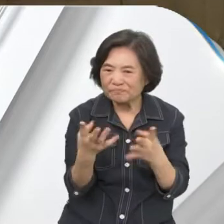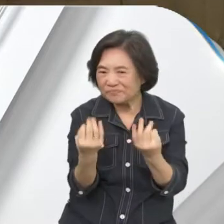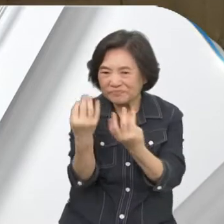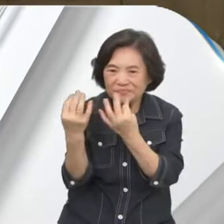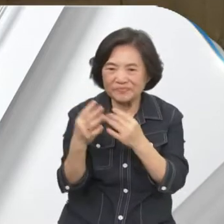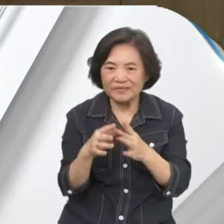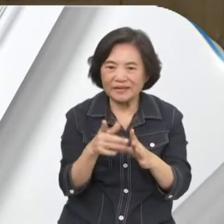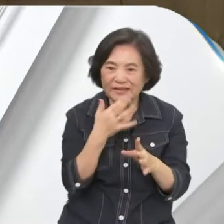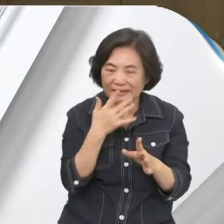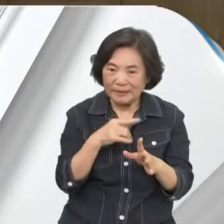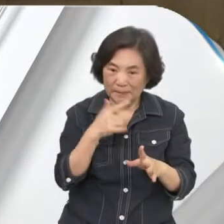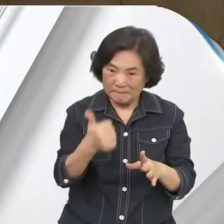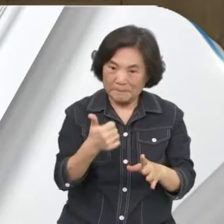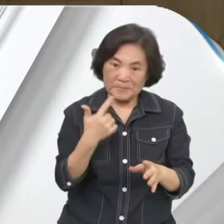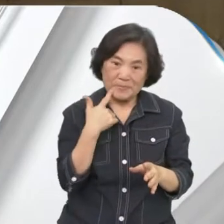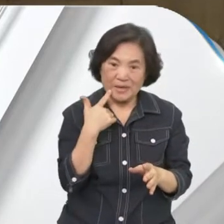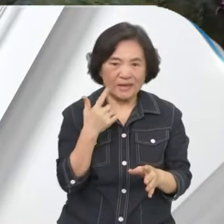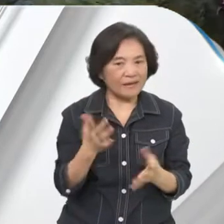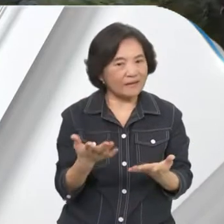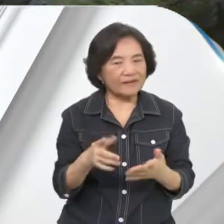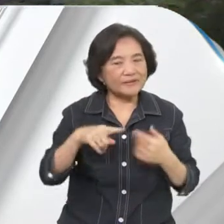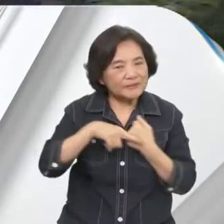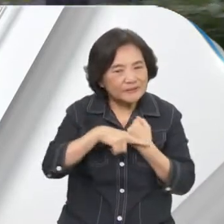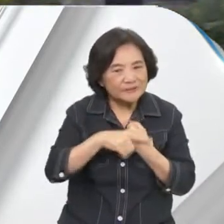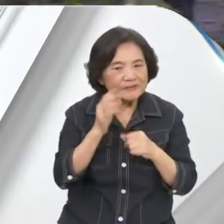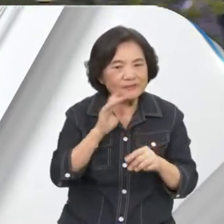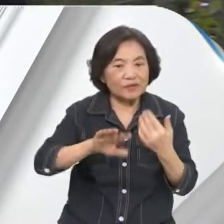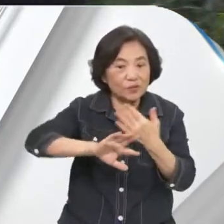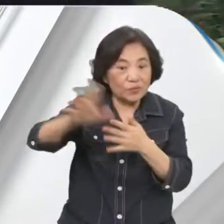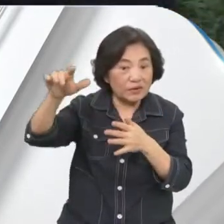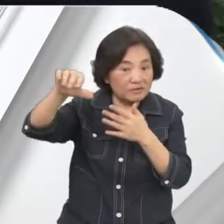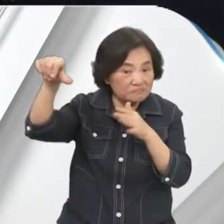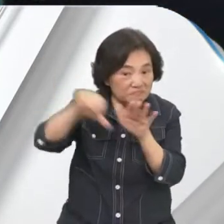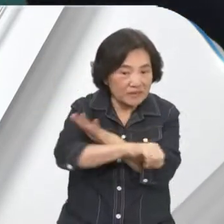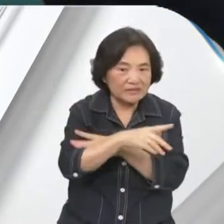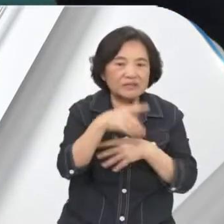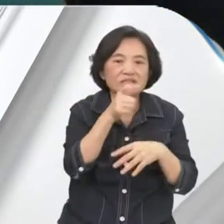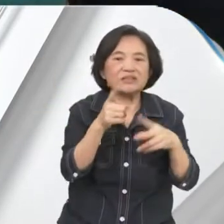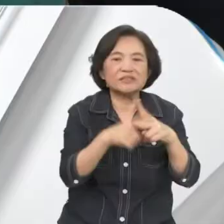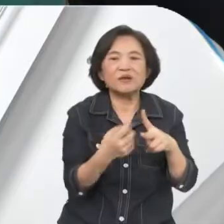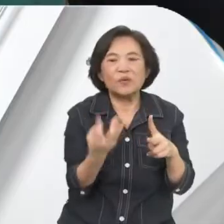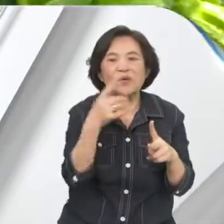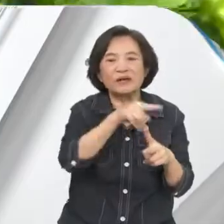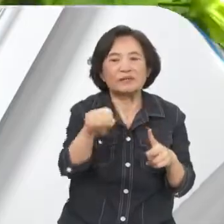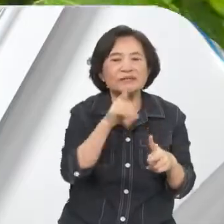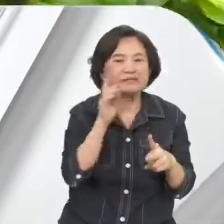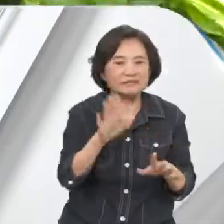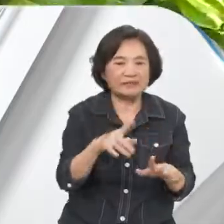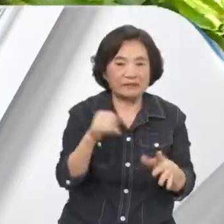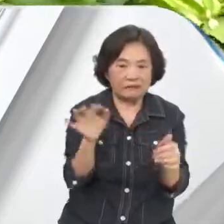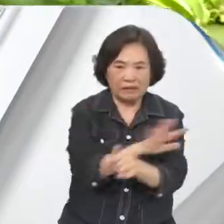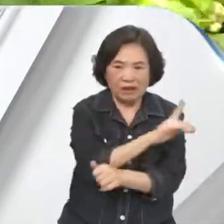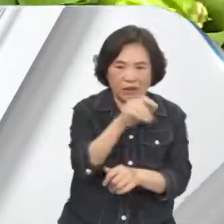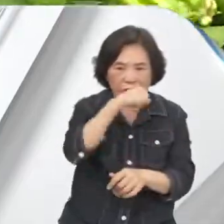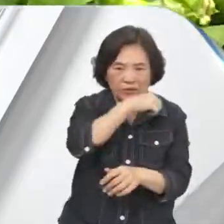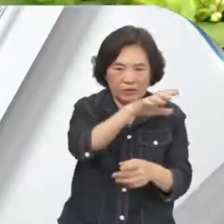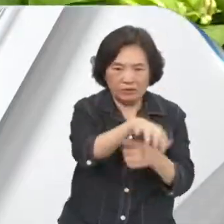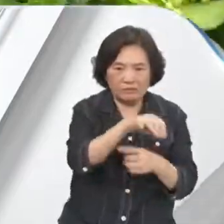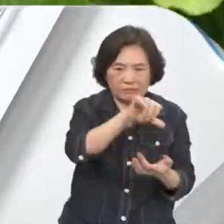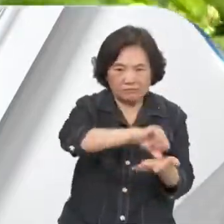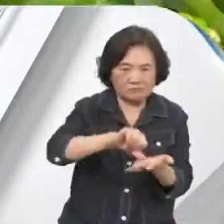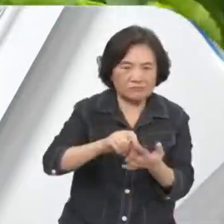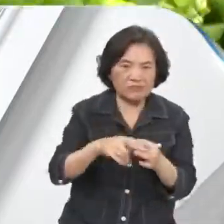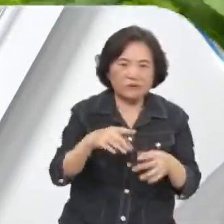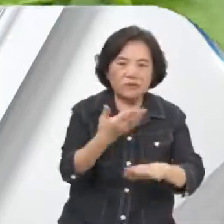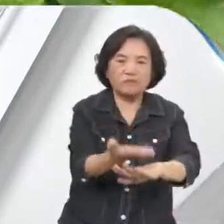色色泽要怎样才会更漂亮。 我哋以前植物一七发的提，对台湾生态危害当严重，尤其无